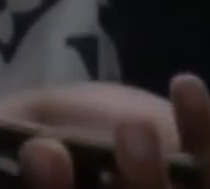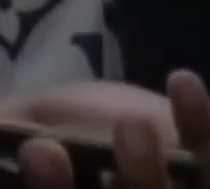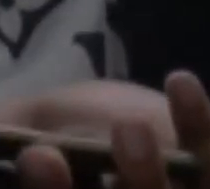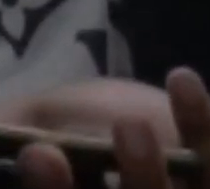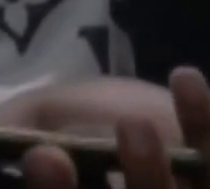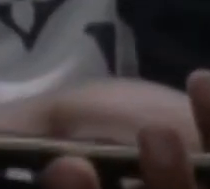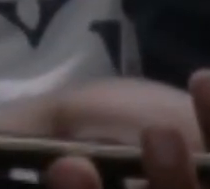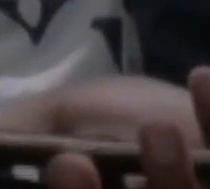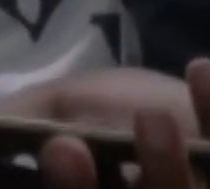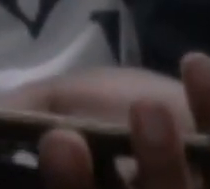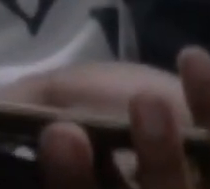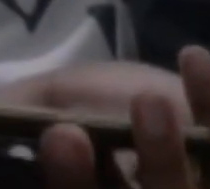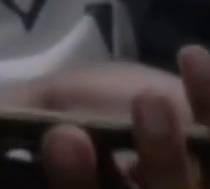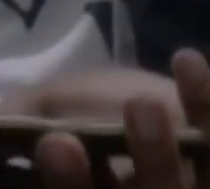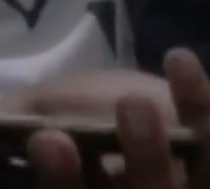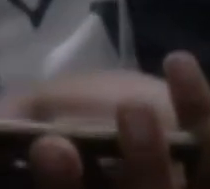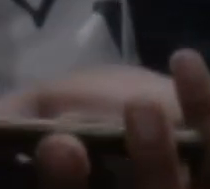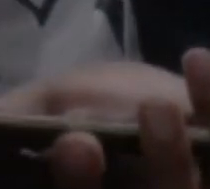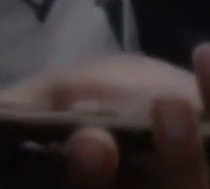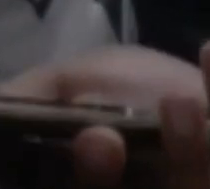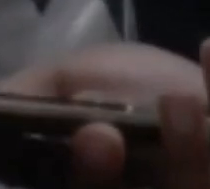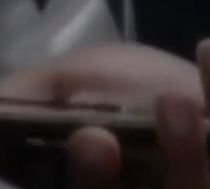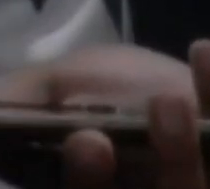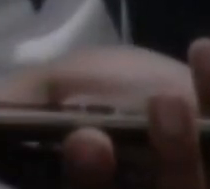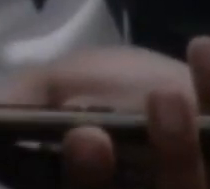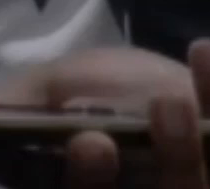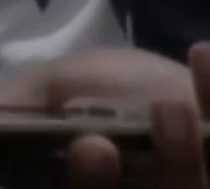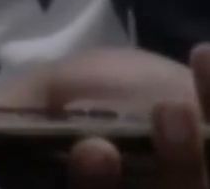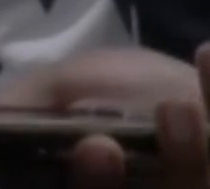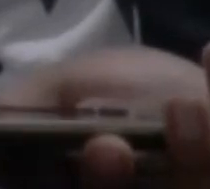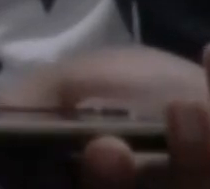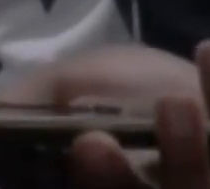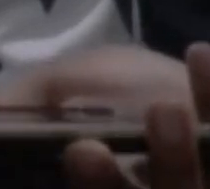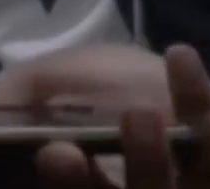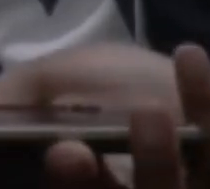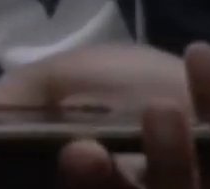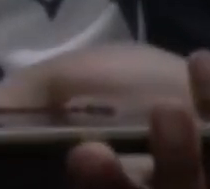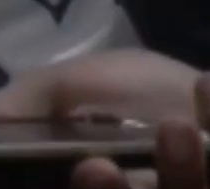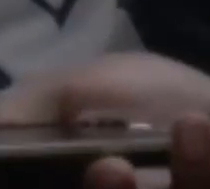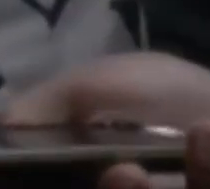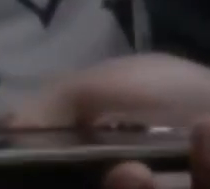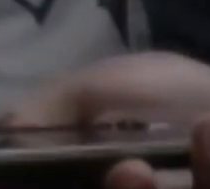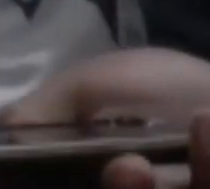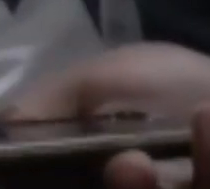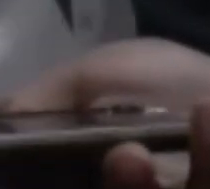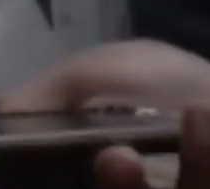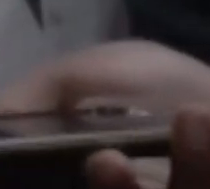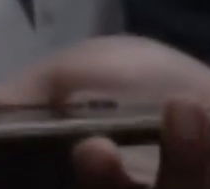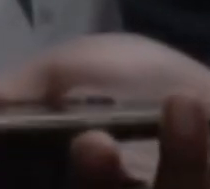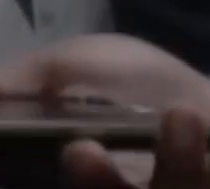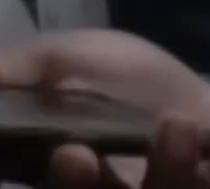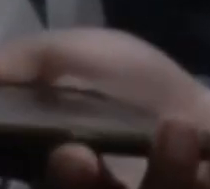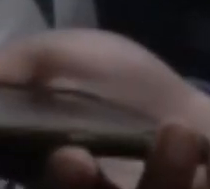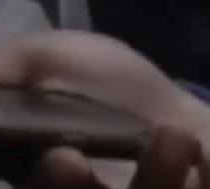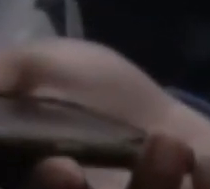cuman menyuarakan inginnya MeMiles itu bangkit lagi. Entah dalam keadaan apapun, entah manajemen seperti apa, inginnya